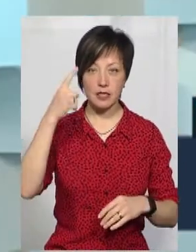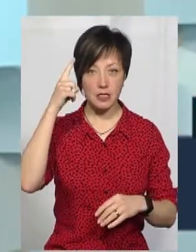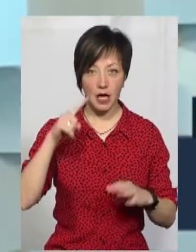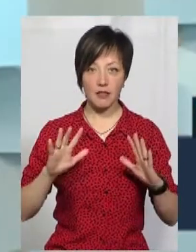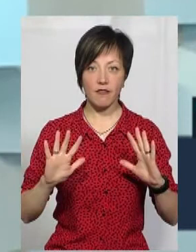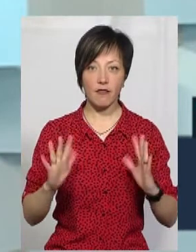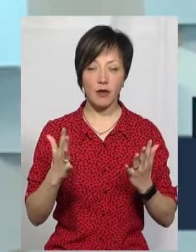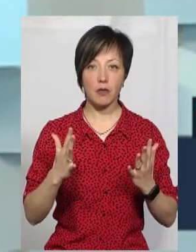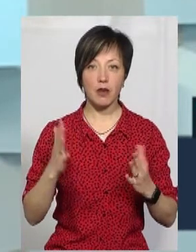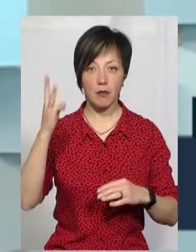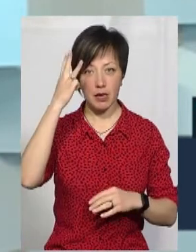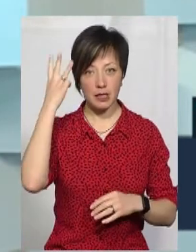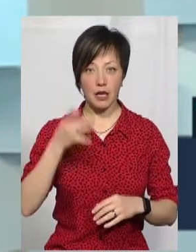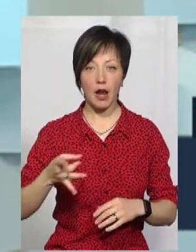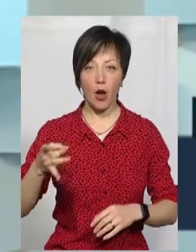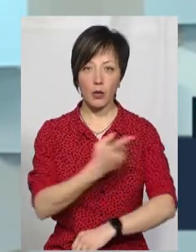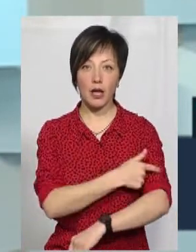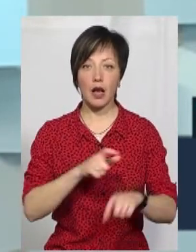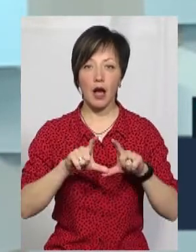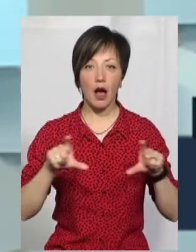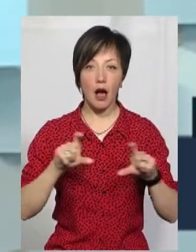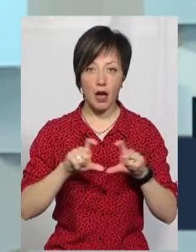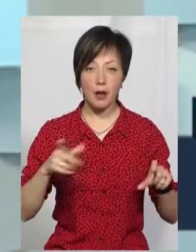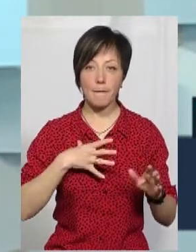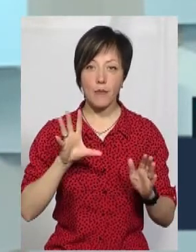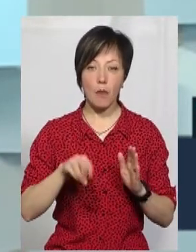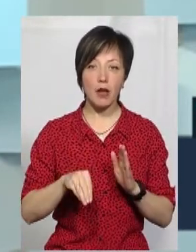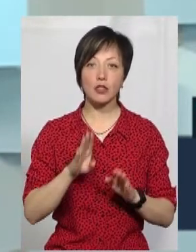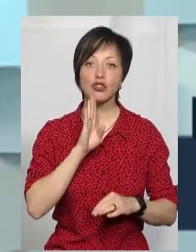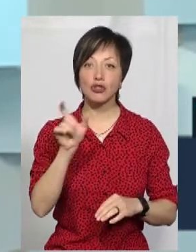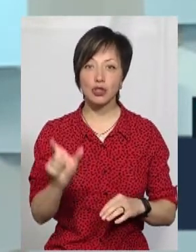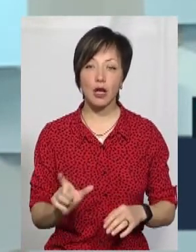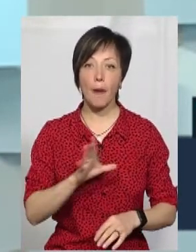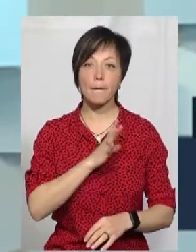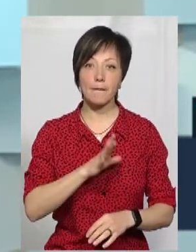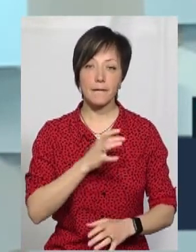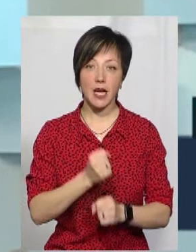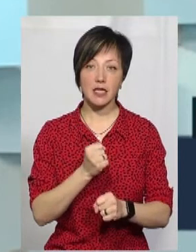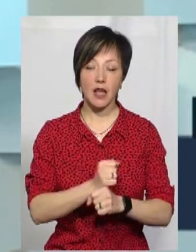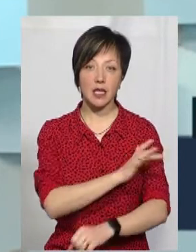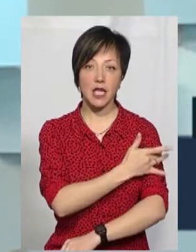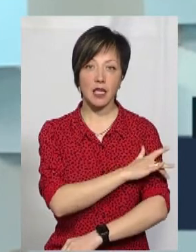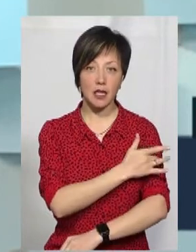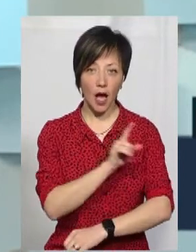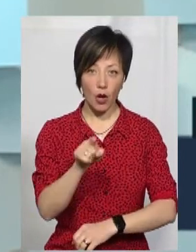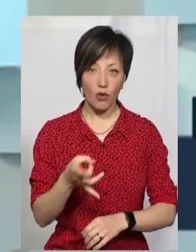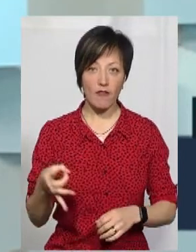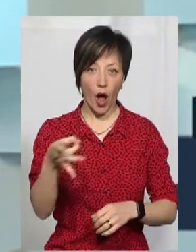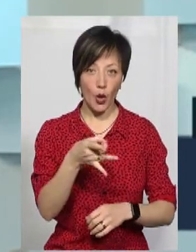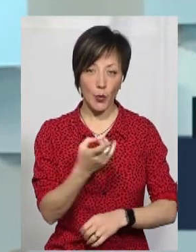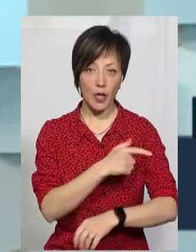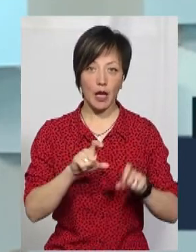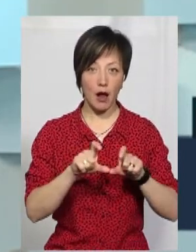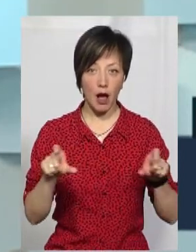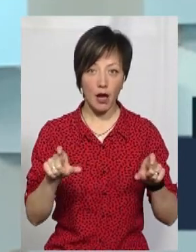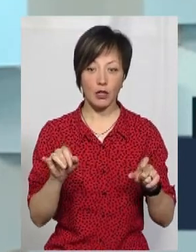який стався в Хмельницькій районній лікарні, де померла жінка, яка працювала санітаркою в районній